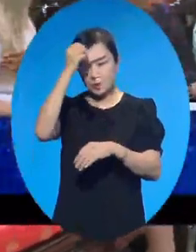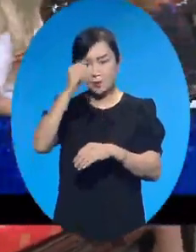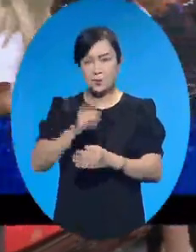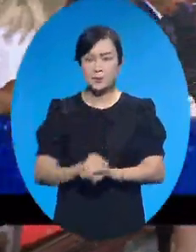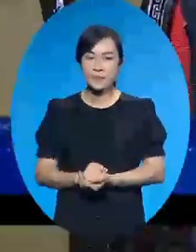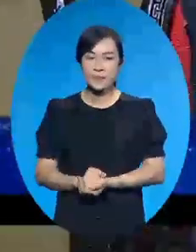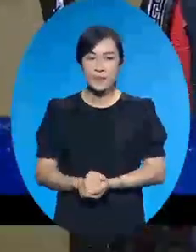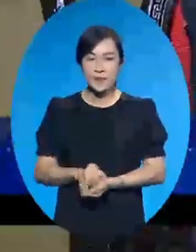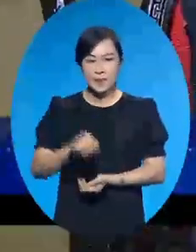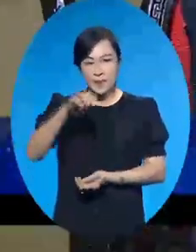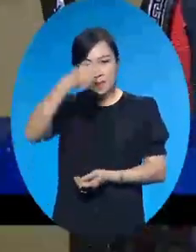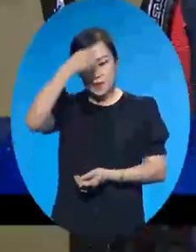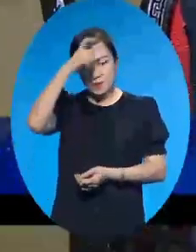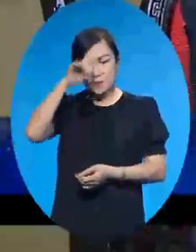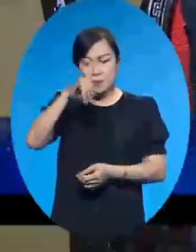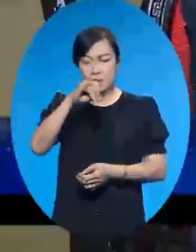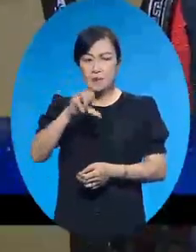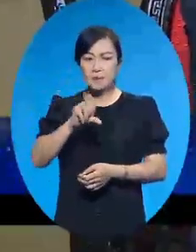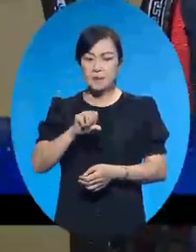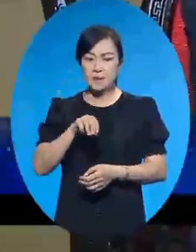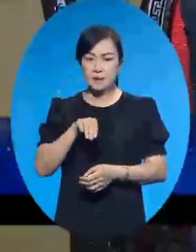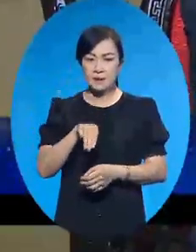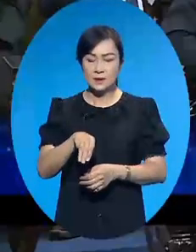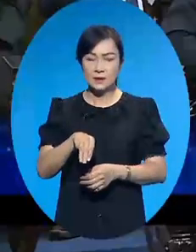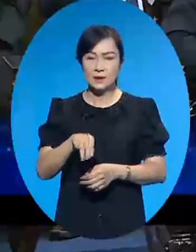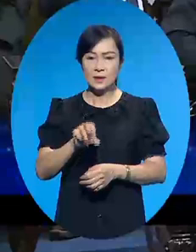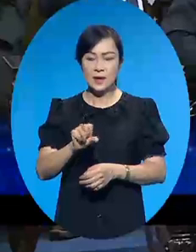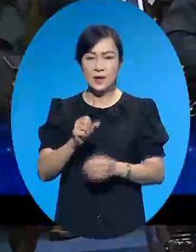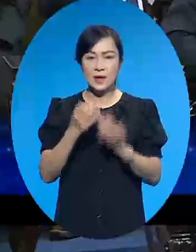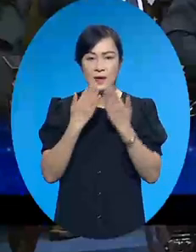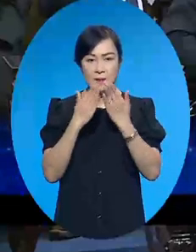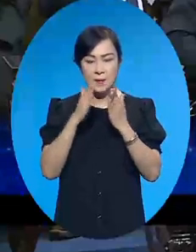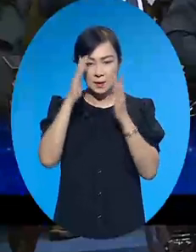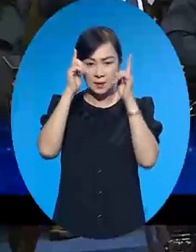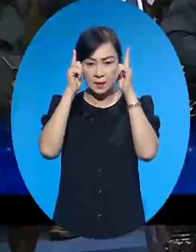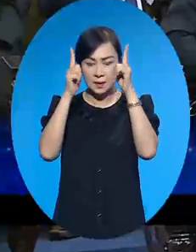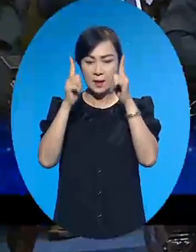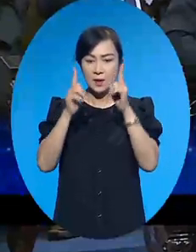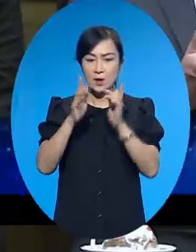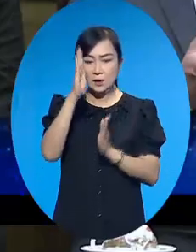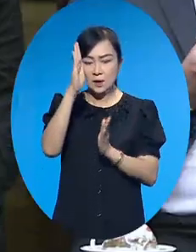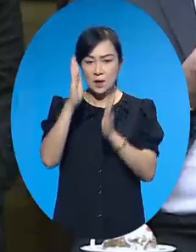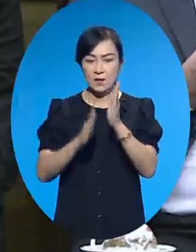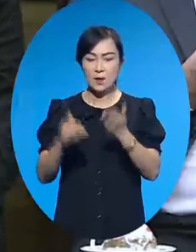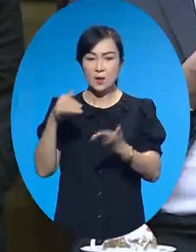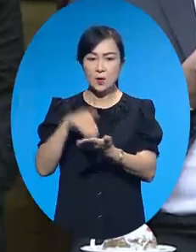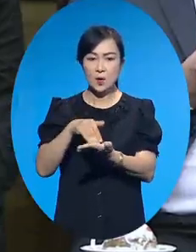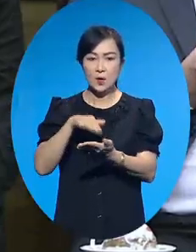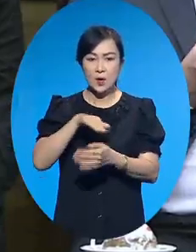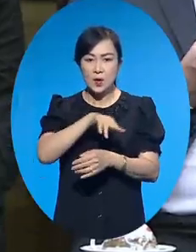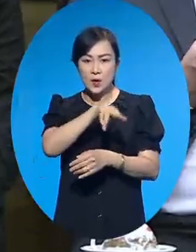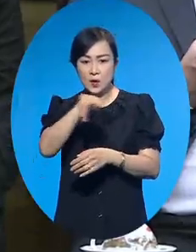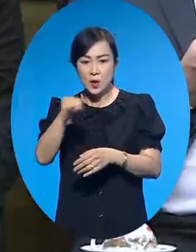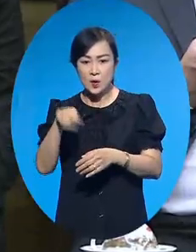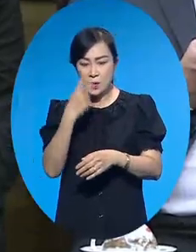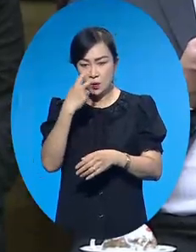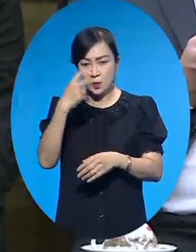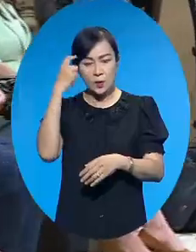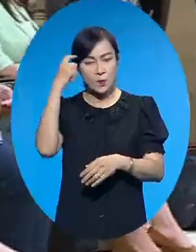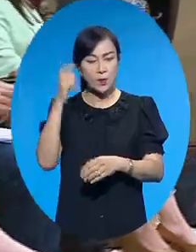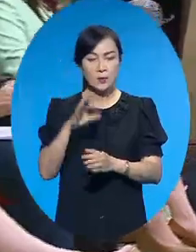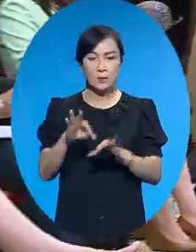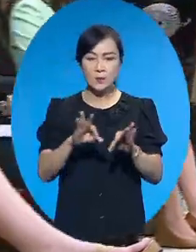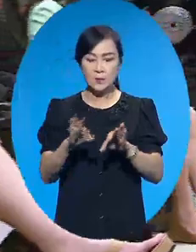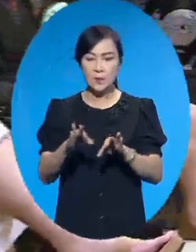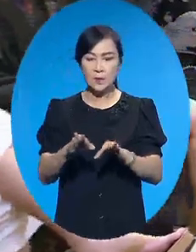tỉnh Artemisa Ricardo Concepcion Rodriguez cảm ơn lãnh đạo thành phố tạo cơ hội cho đoàn tham quan, tìm hiểu Thành phố Hồ Chí Minh, đồng